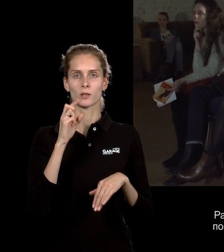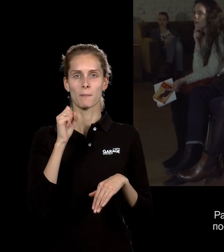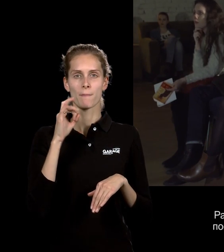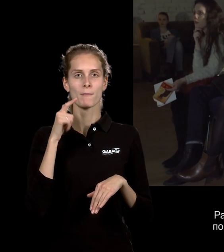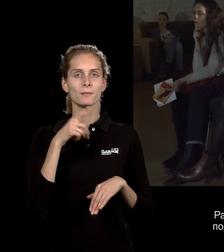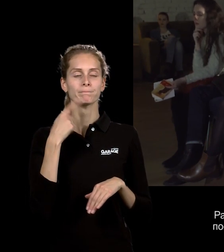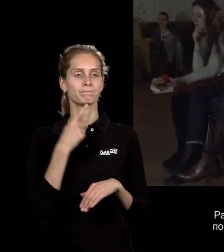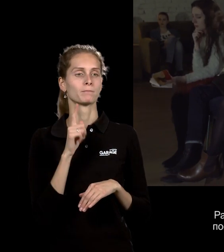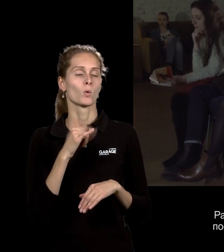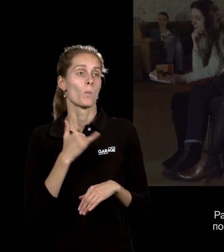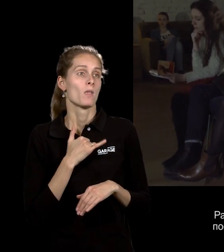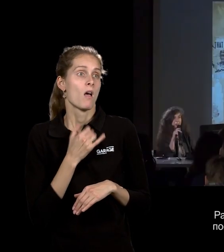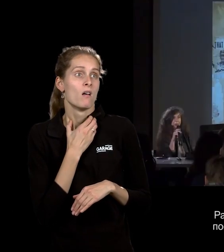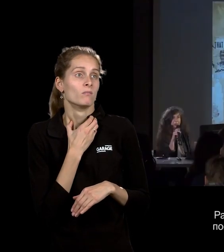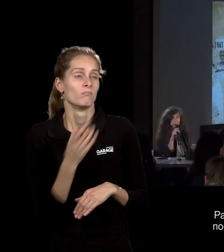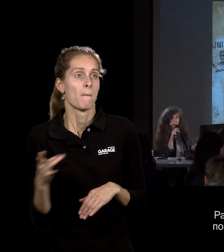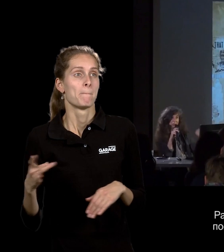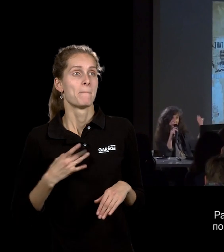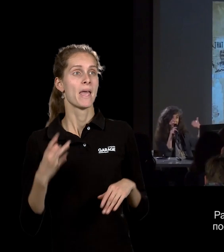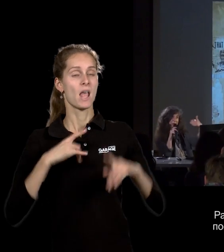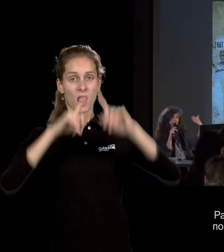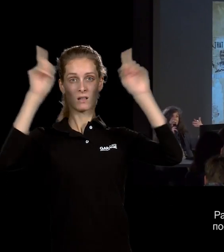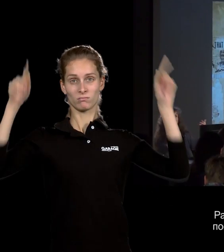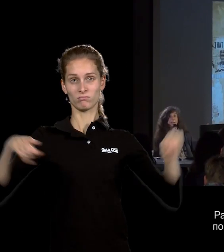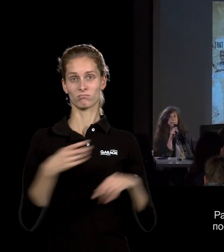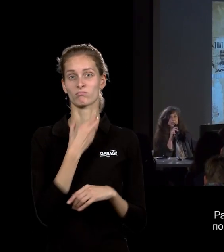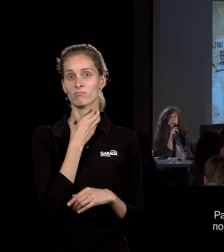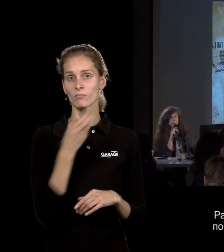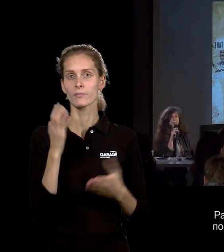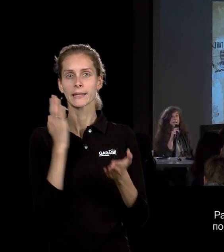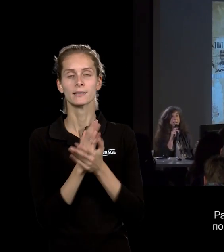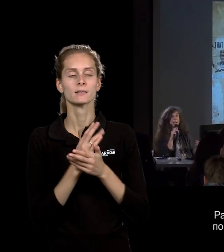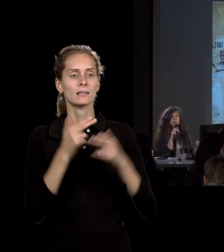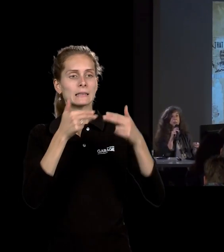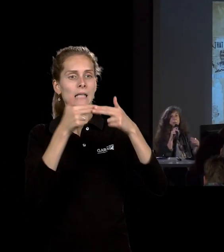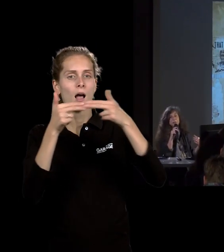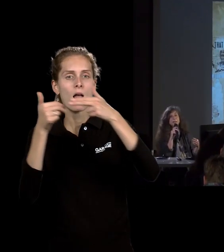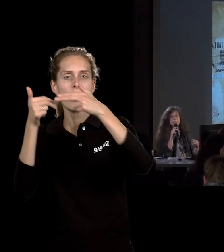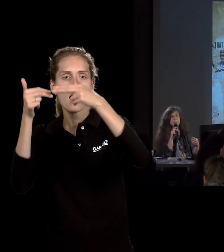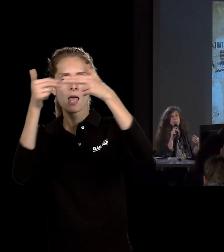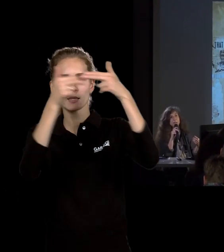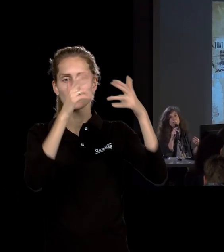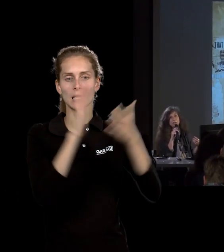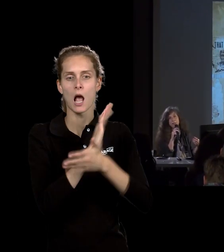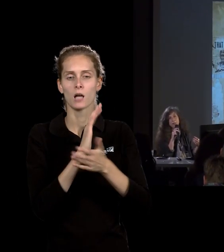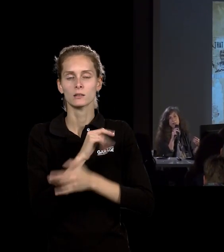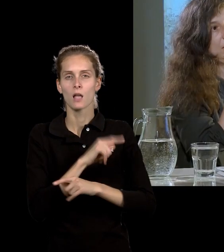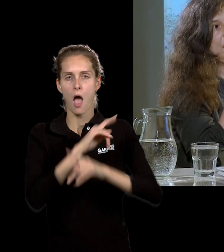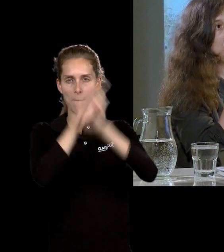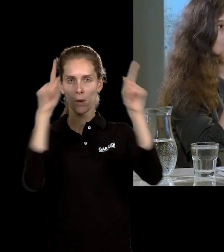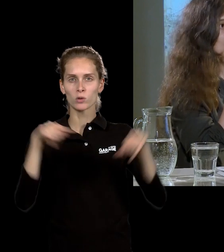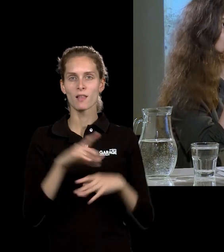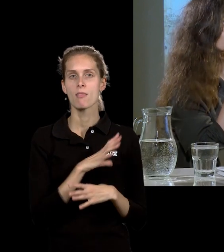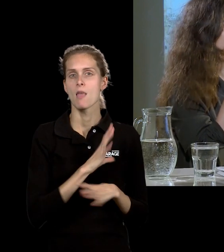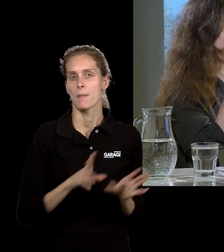что поскольку у меня не было белого пустого холста, были вот это склеенные газеты, у этого произведения не было начала.